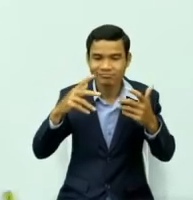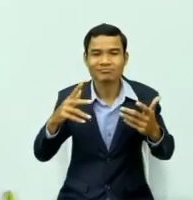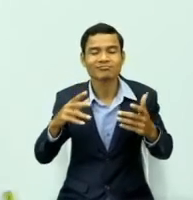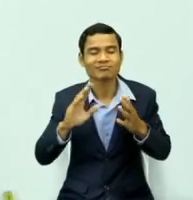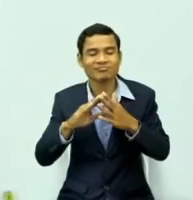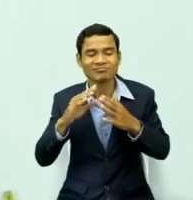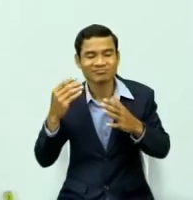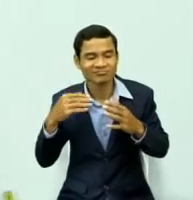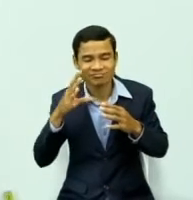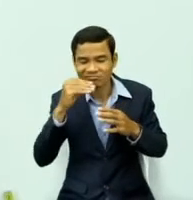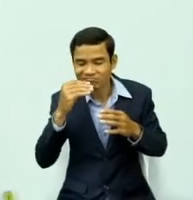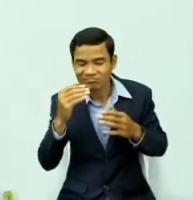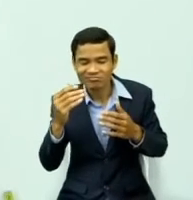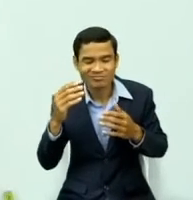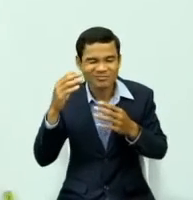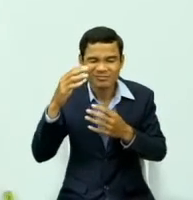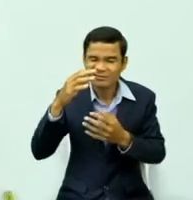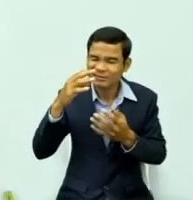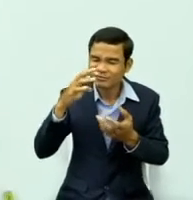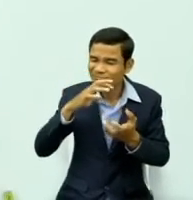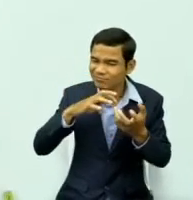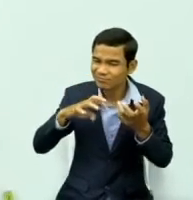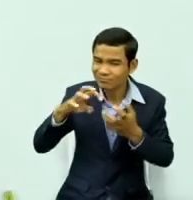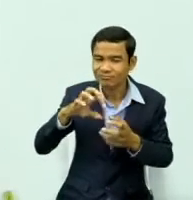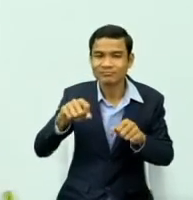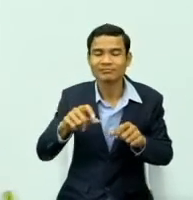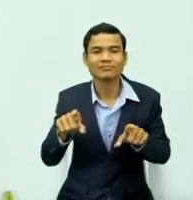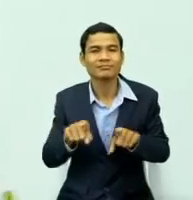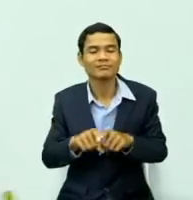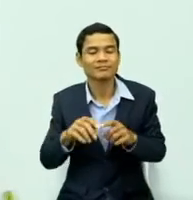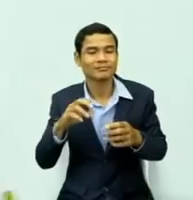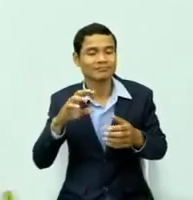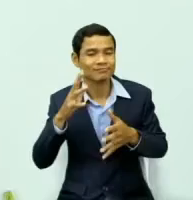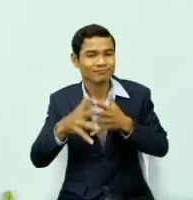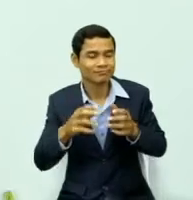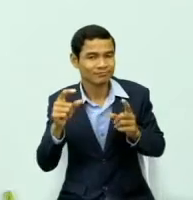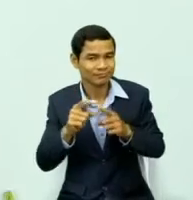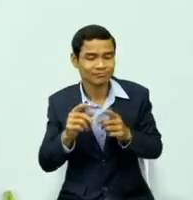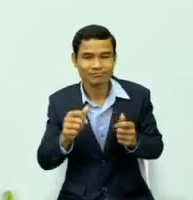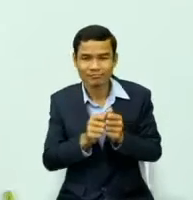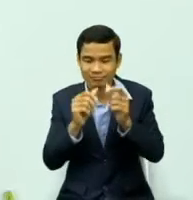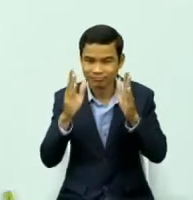chà con toàn hết tỏ chính an là bạn đi an bị đi chỉ mùi khi nế chà